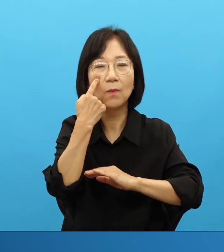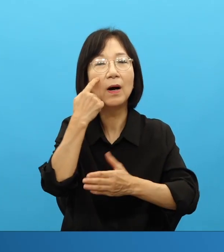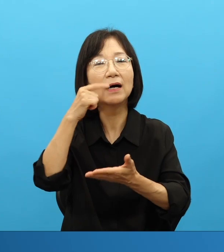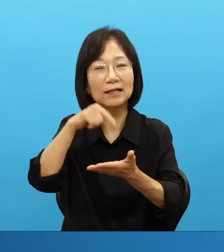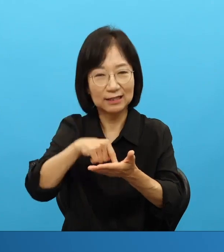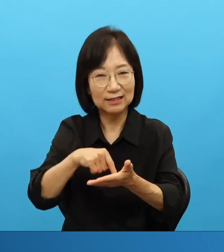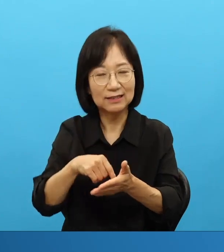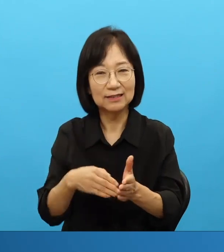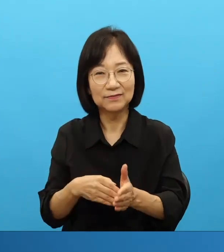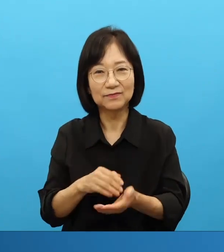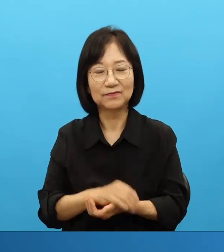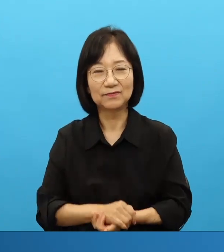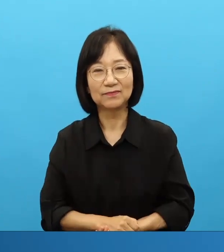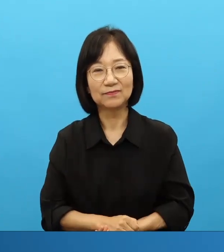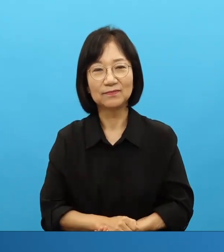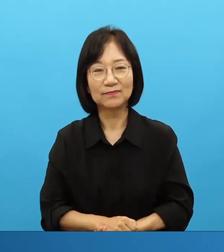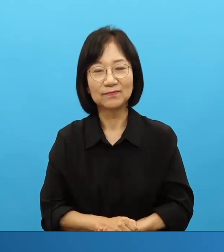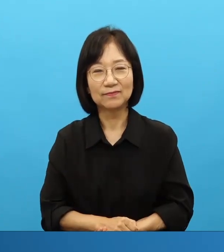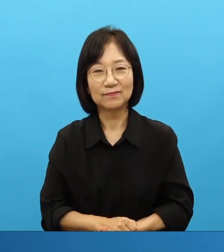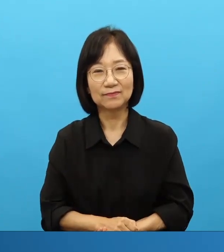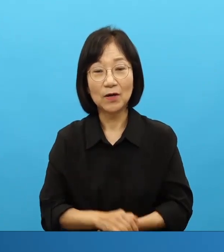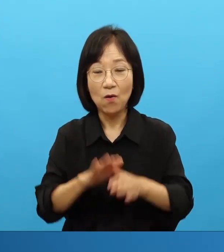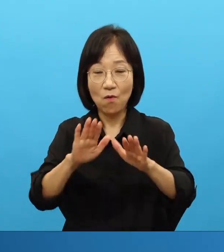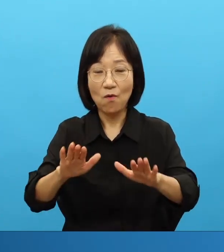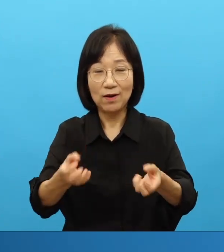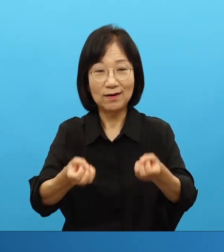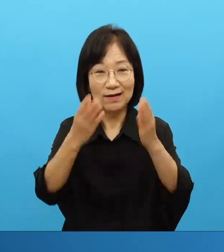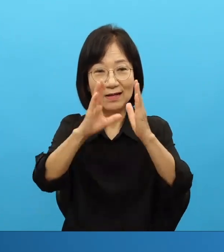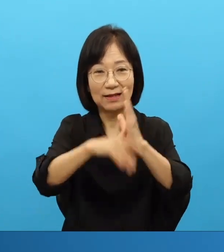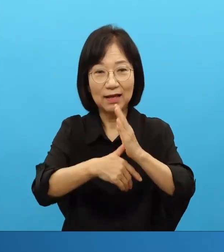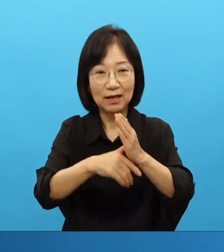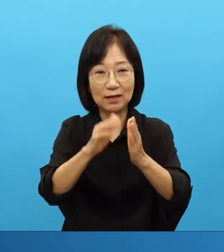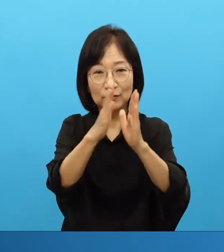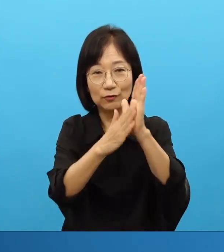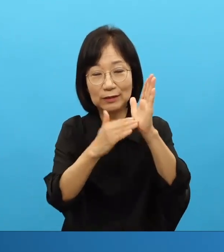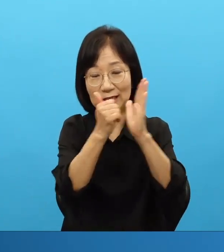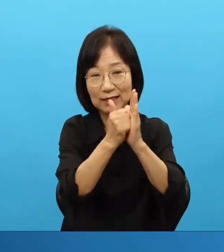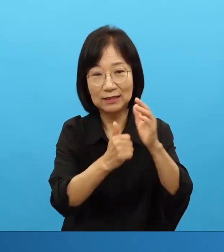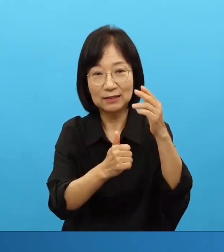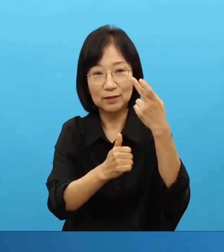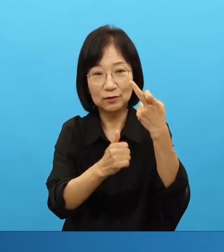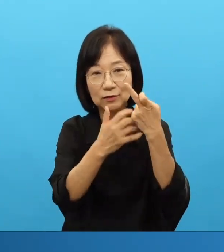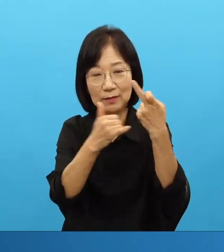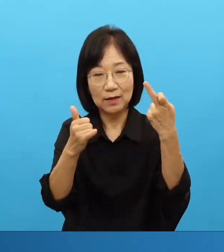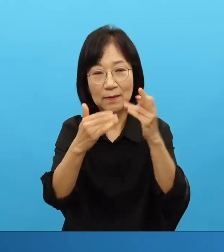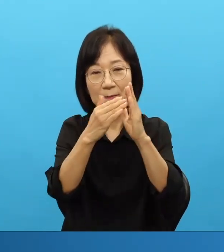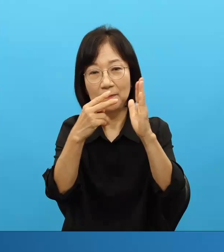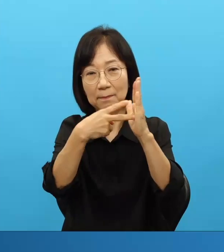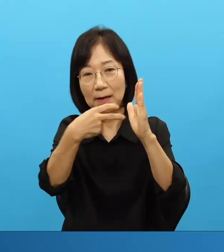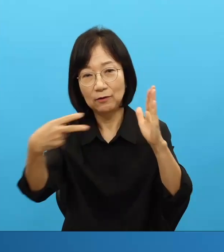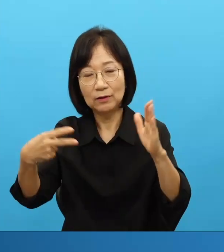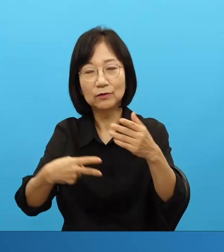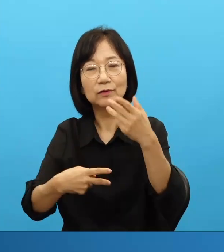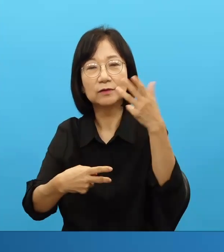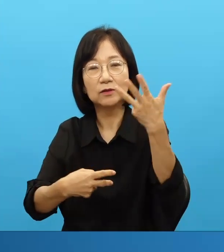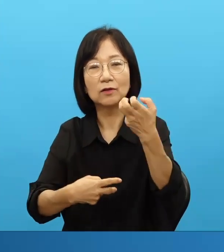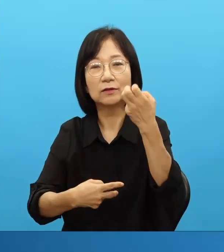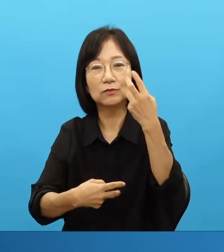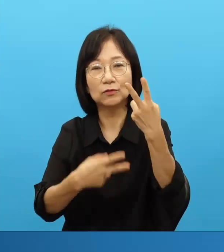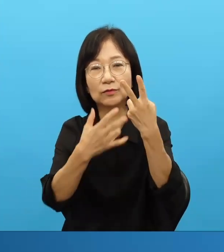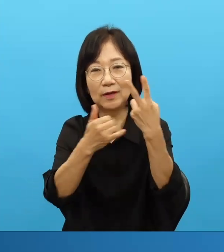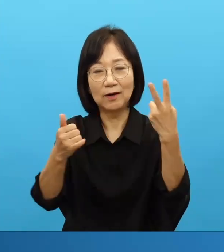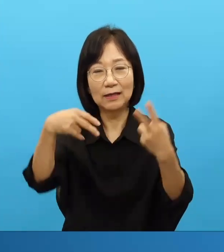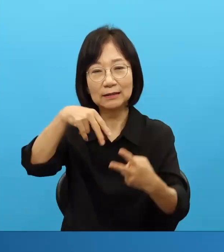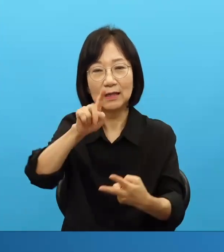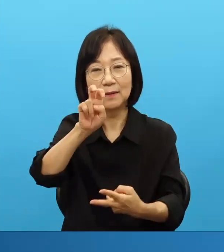됐습니다. 이번 대회엔 뉴질랜드 12명, 바누아투 82명, 사모아 6명, 솔로몬